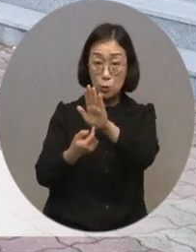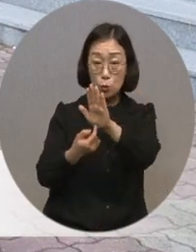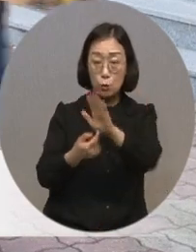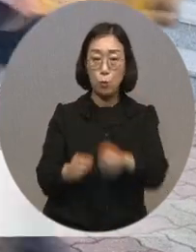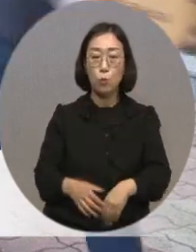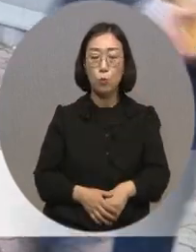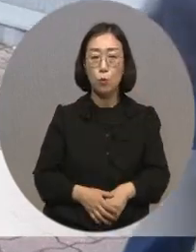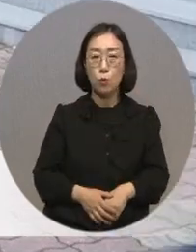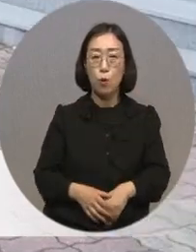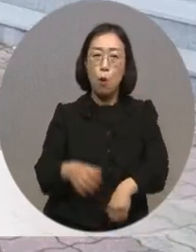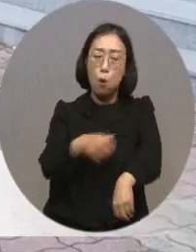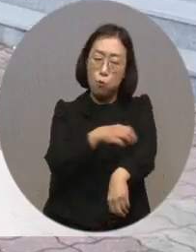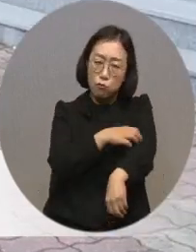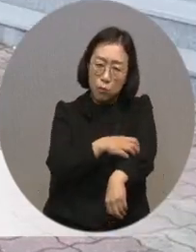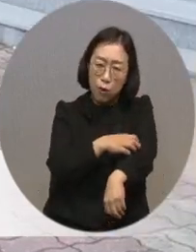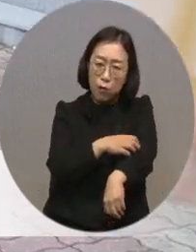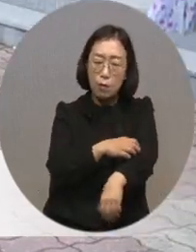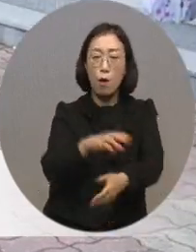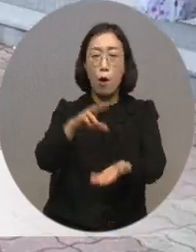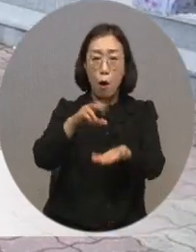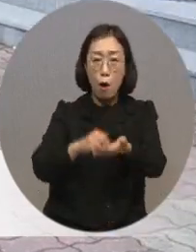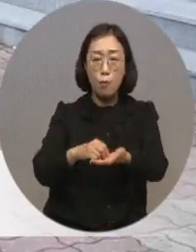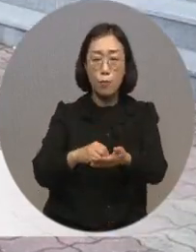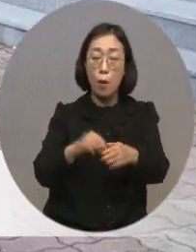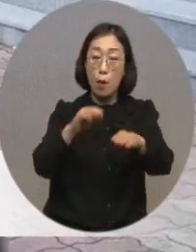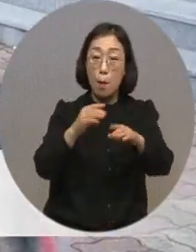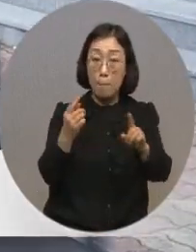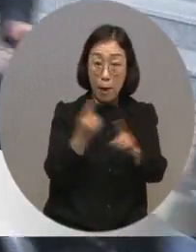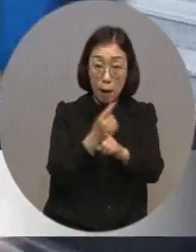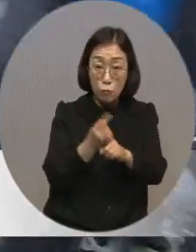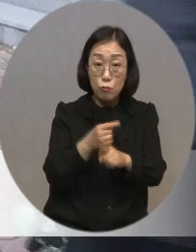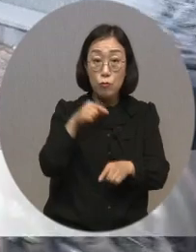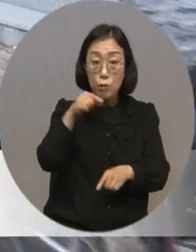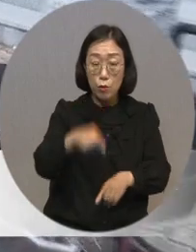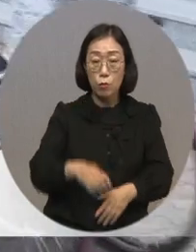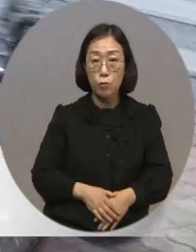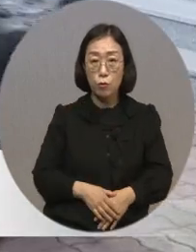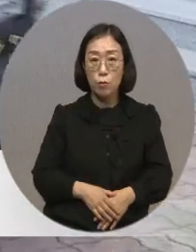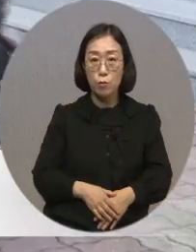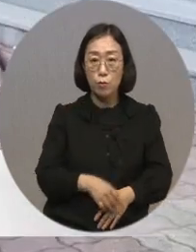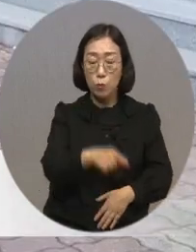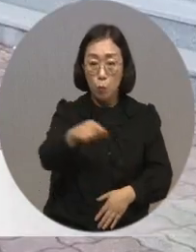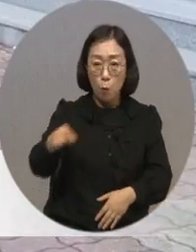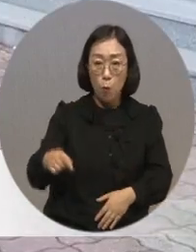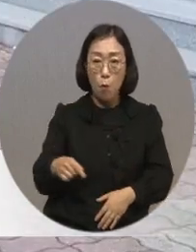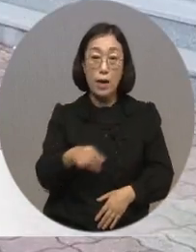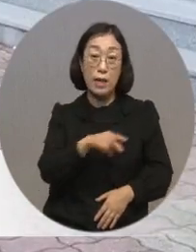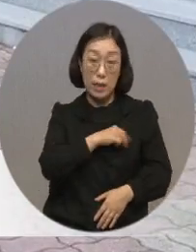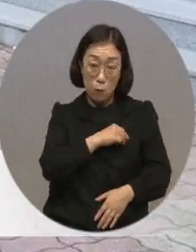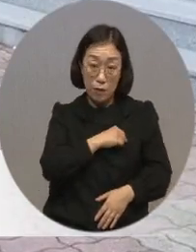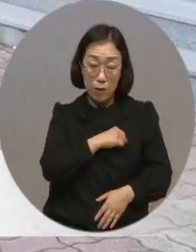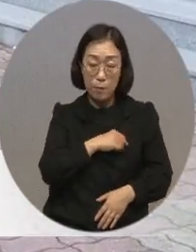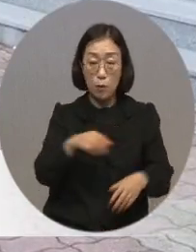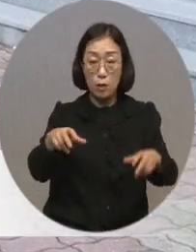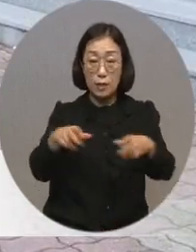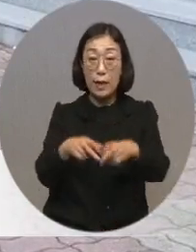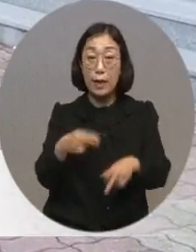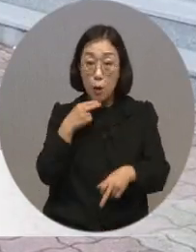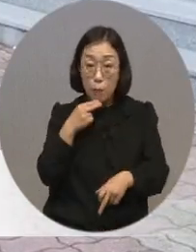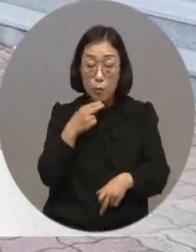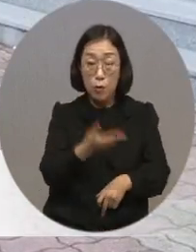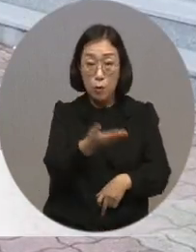또 불편한 부분들이라든가 개선할 부분들을 우리 의원님들 또 우리 비장애인 분들께서